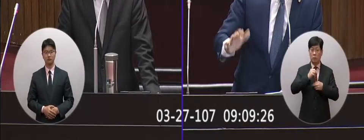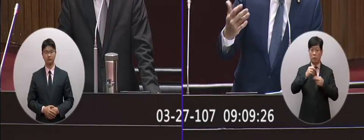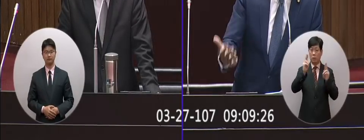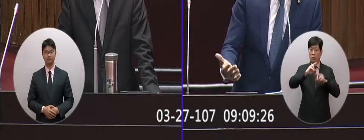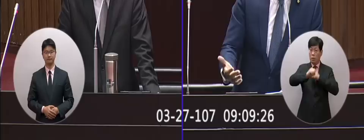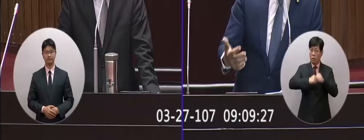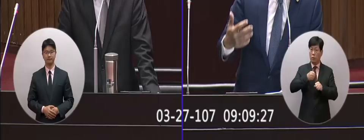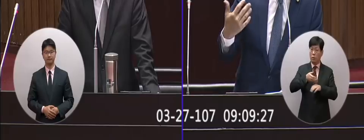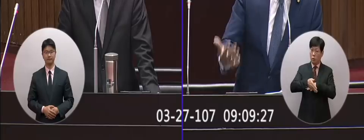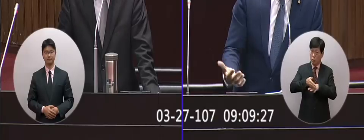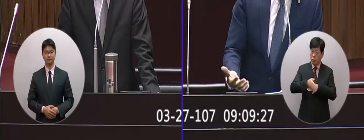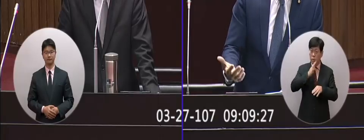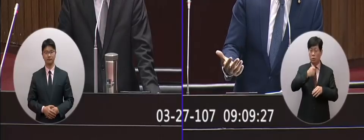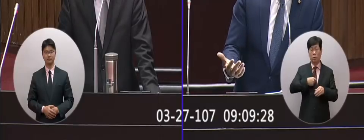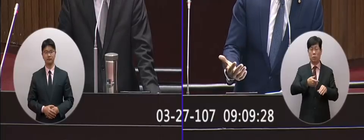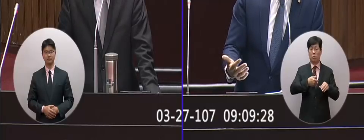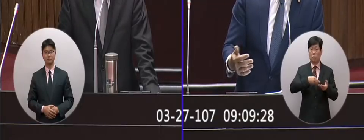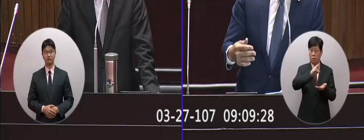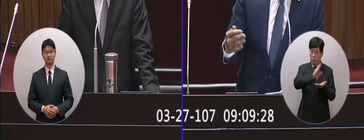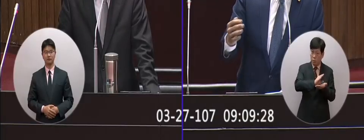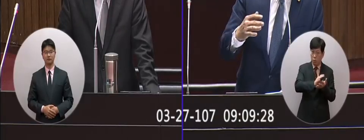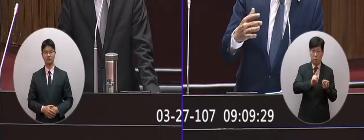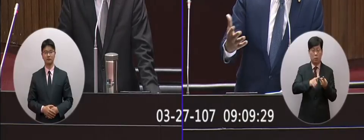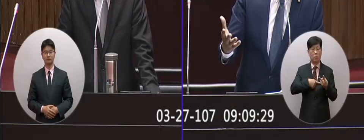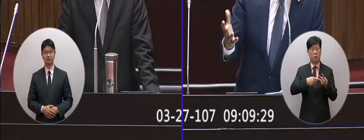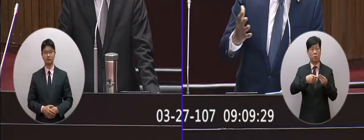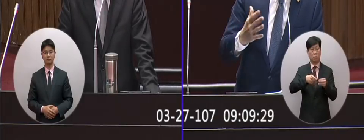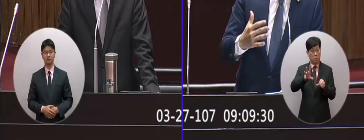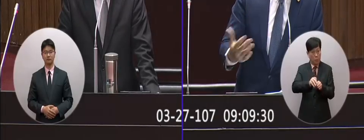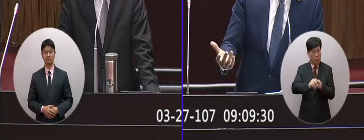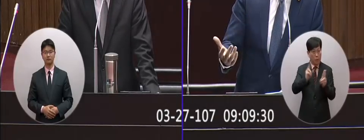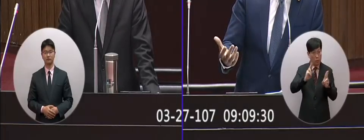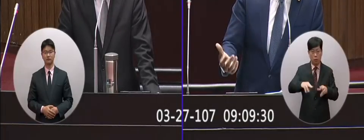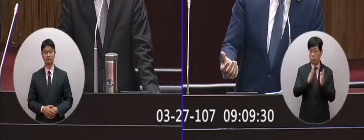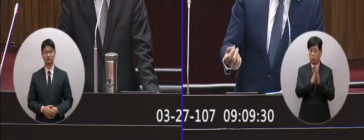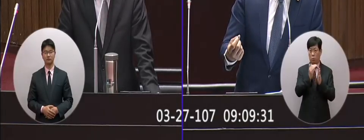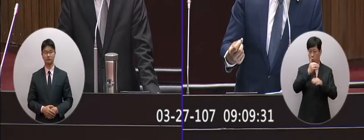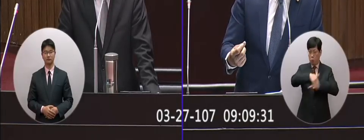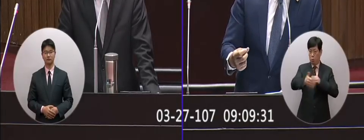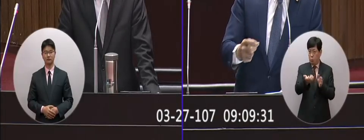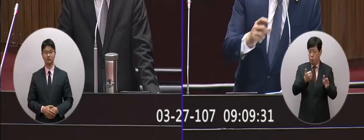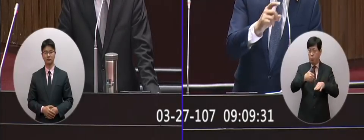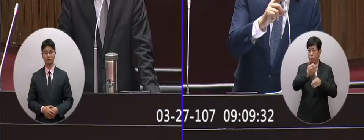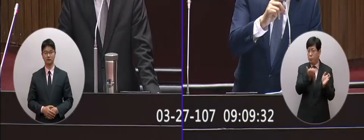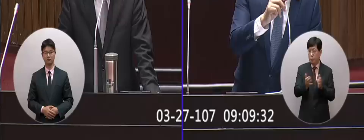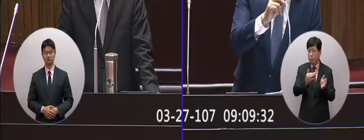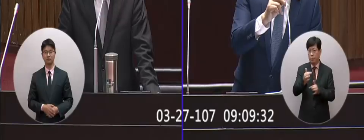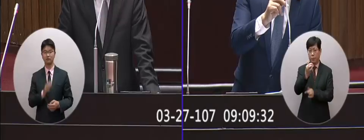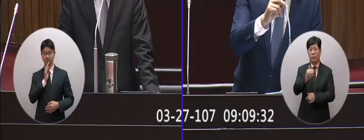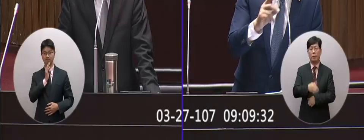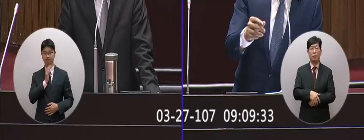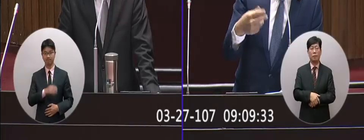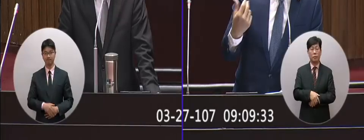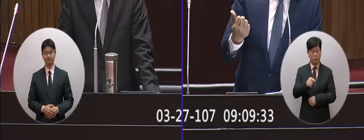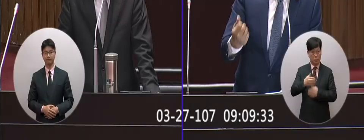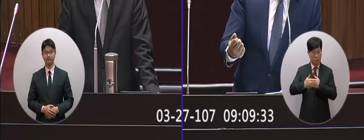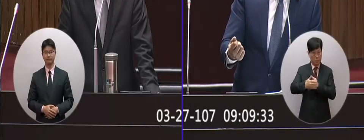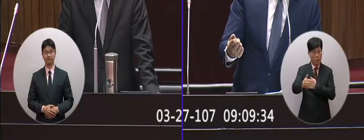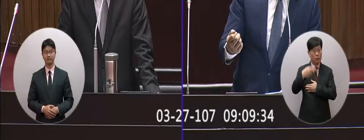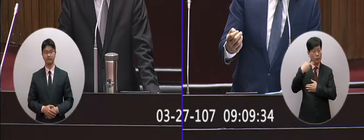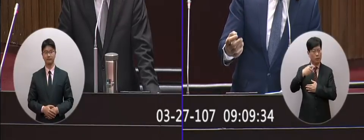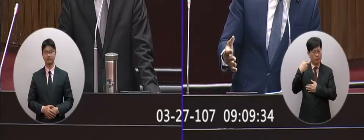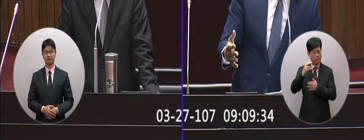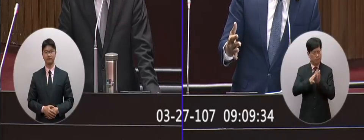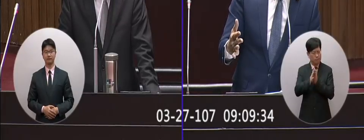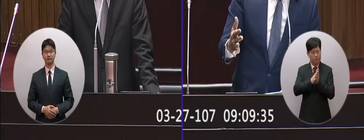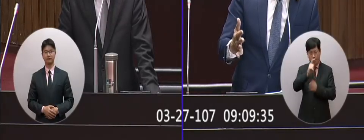被配套的停车啦、充换电啦，相关的设施也都做相关的准备好。 是。 那在这个过程中，我们带一个请